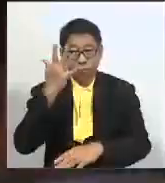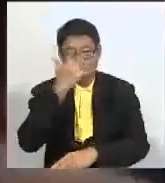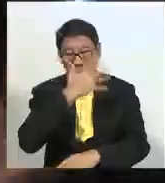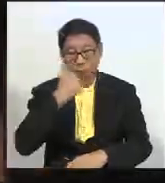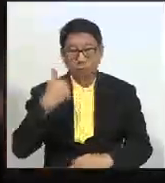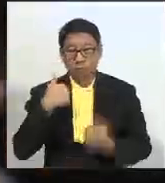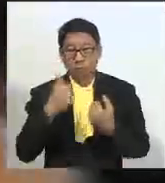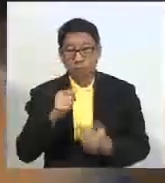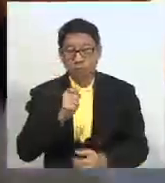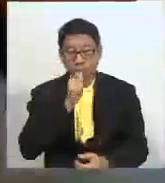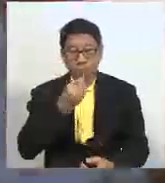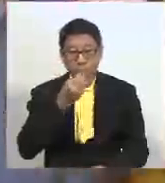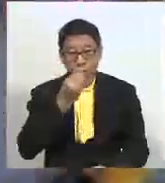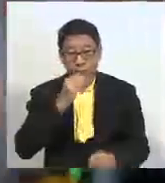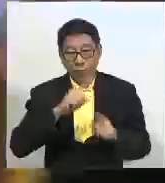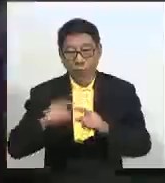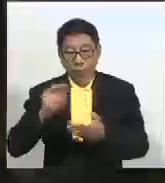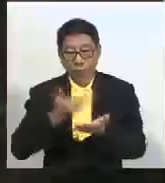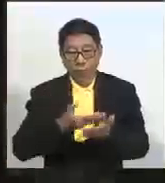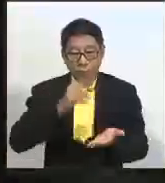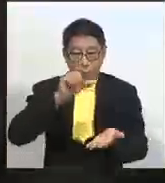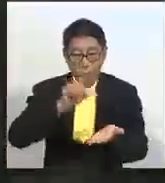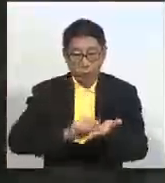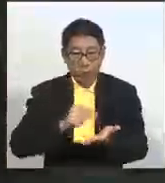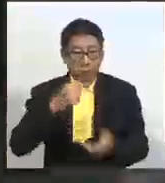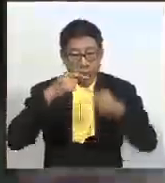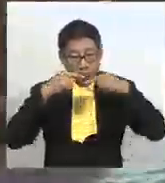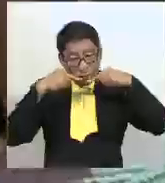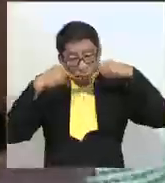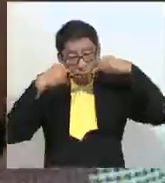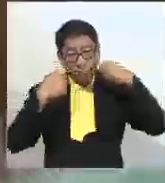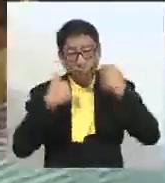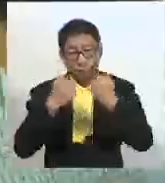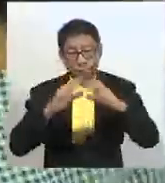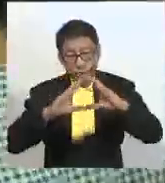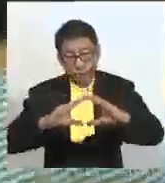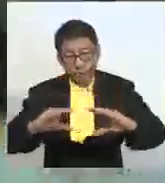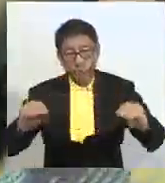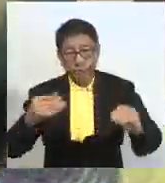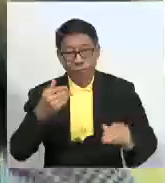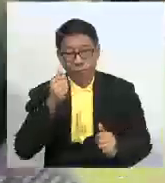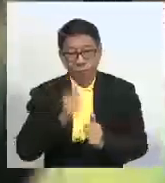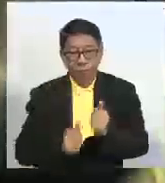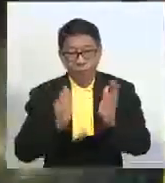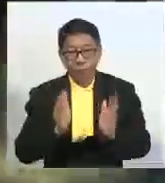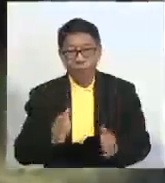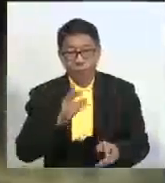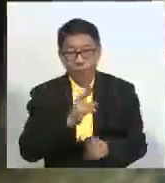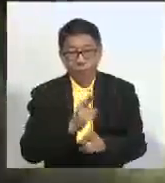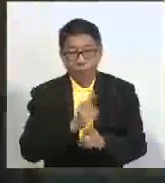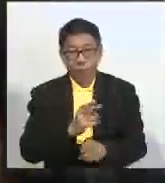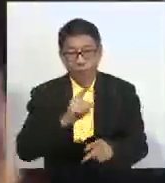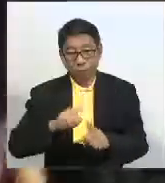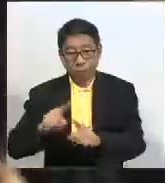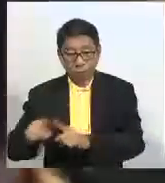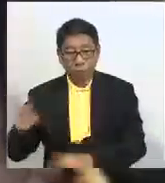สวยงามมีอาหารการกินหลากหลายราคาถูกรวมถึงรอยยิ้มและความสงบสุขจึงขอให้ทุกๆคนรักษาสิ่